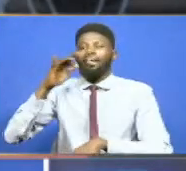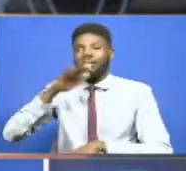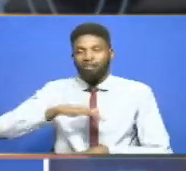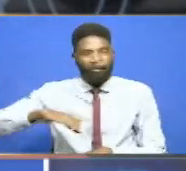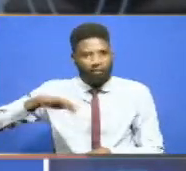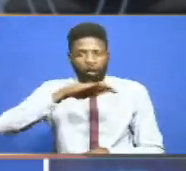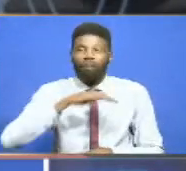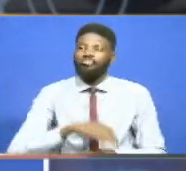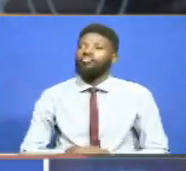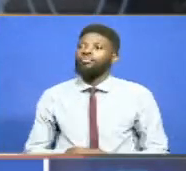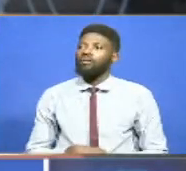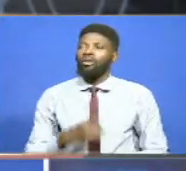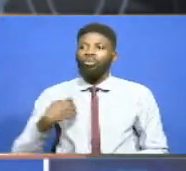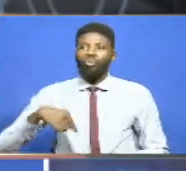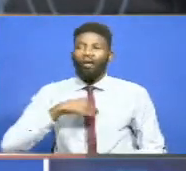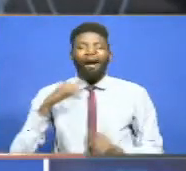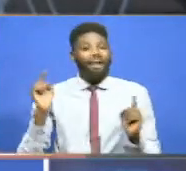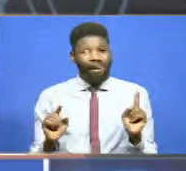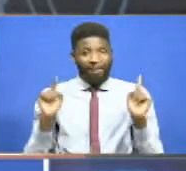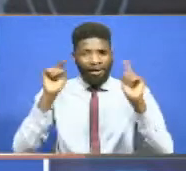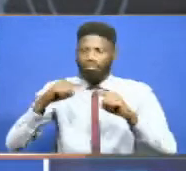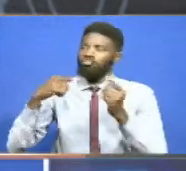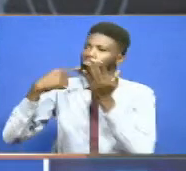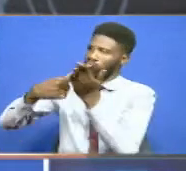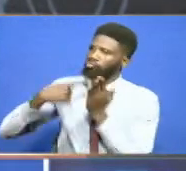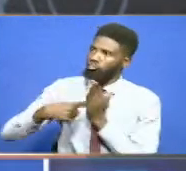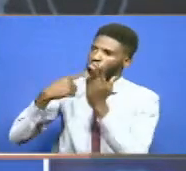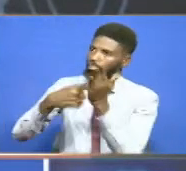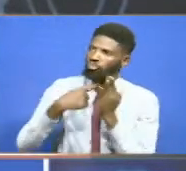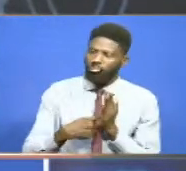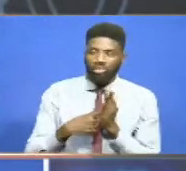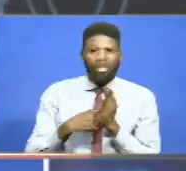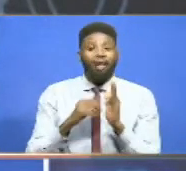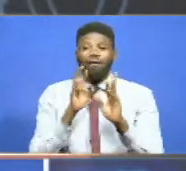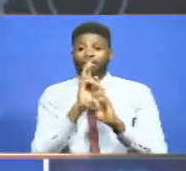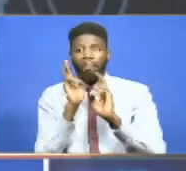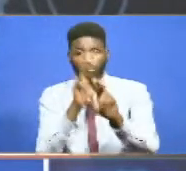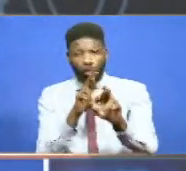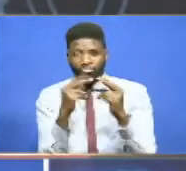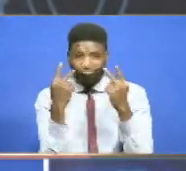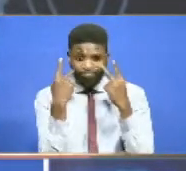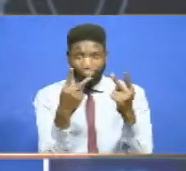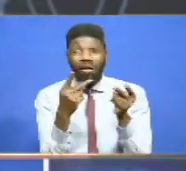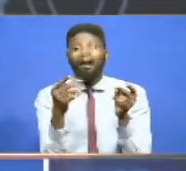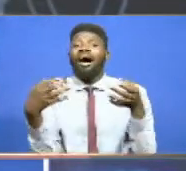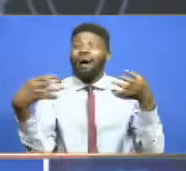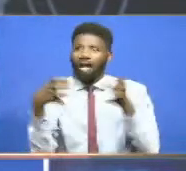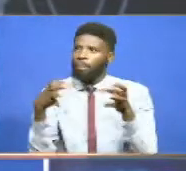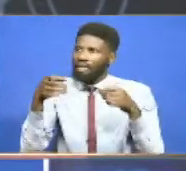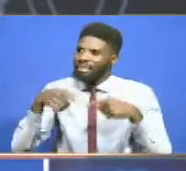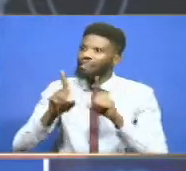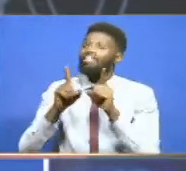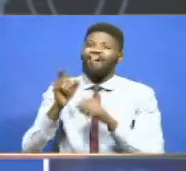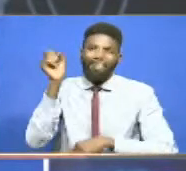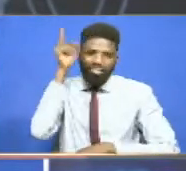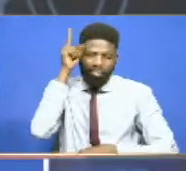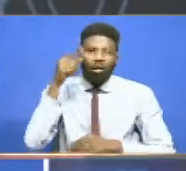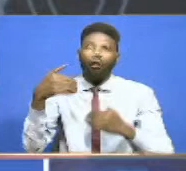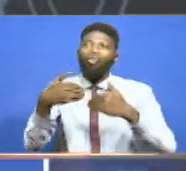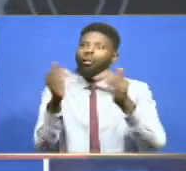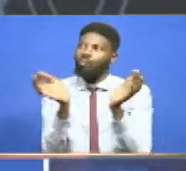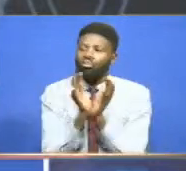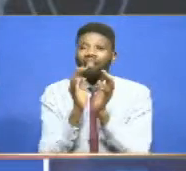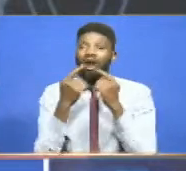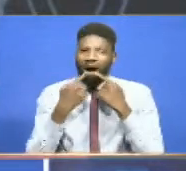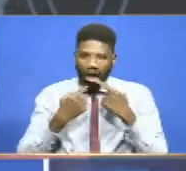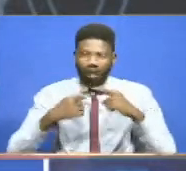kuja huku kuweza kujadili ripoti kuona kwamba kampuni wameelewa vile kamati wamesema, na